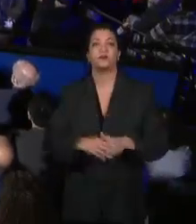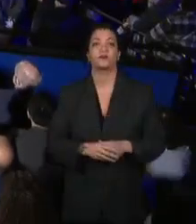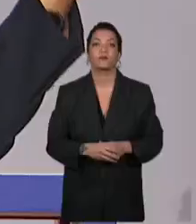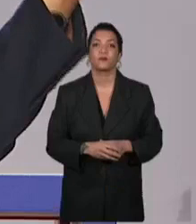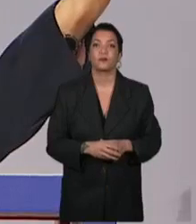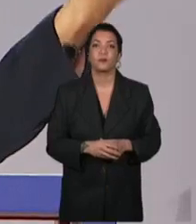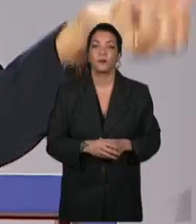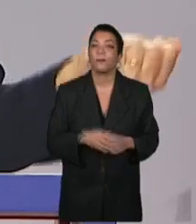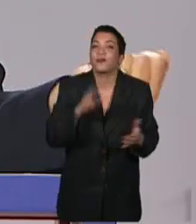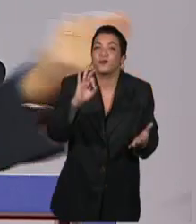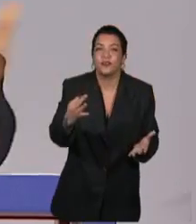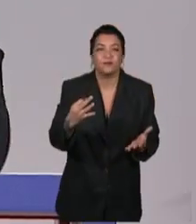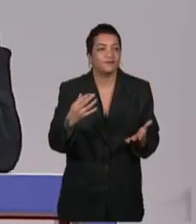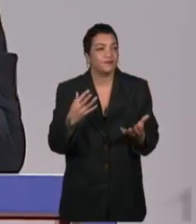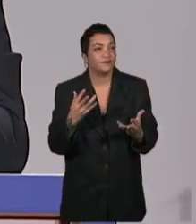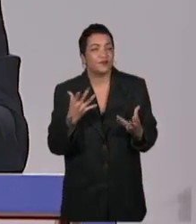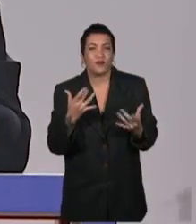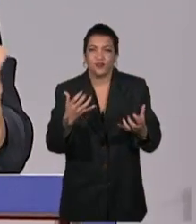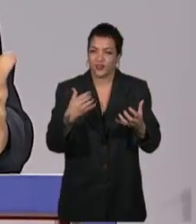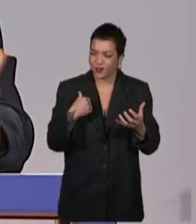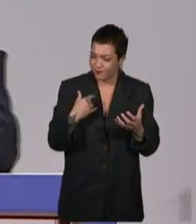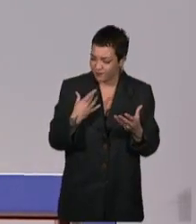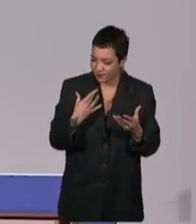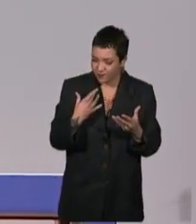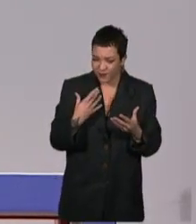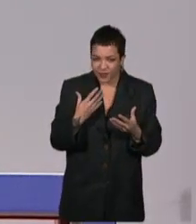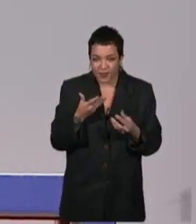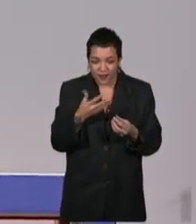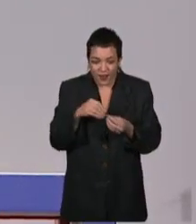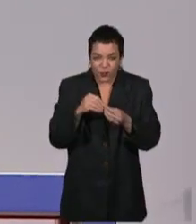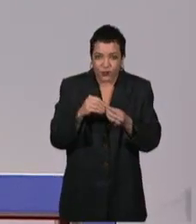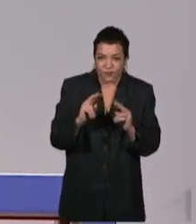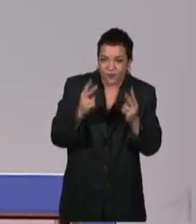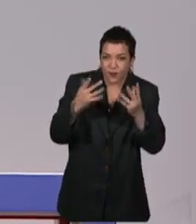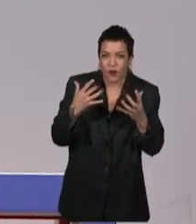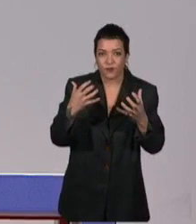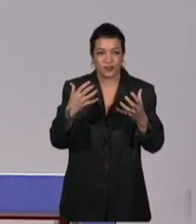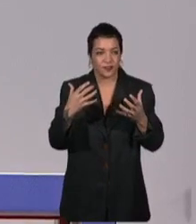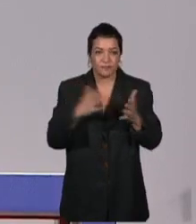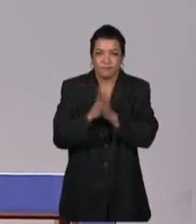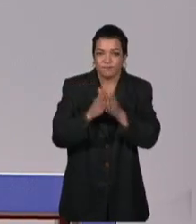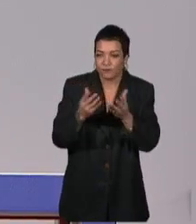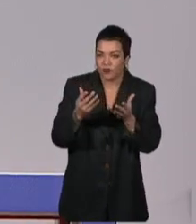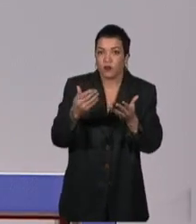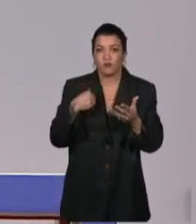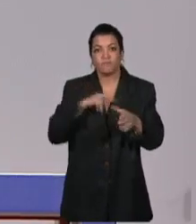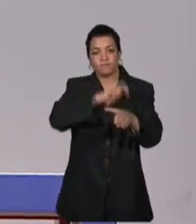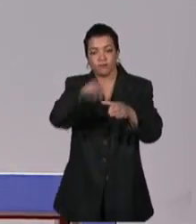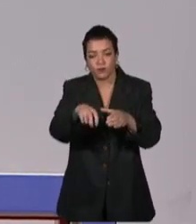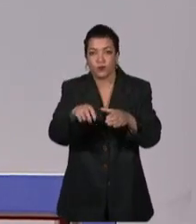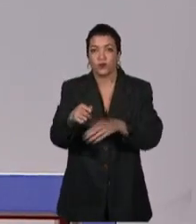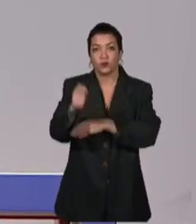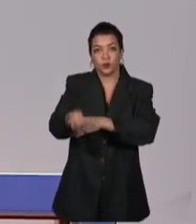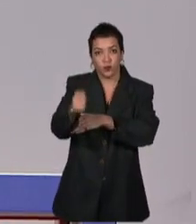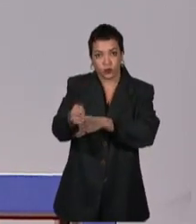Oui, je voulais donner un supplément d'âme à ma vie. Je suis donc devenue juge au Conseil d'État. Juge pour dire le droit, mais